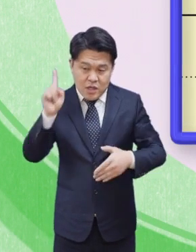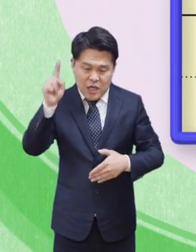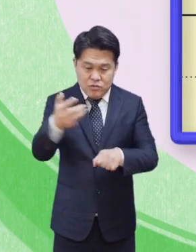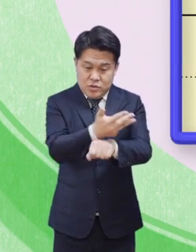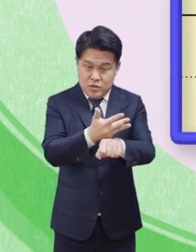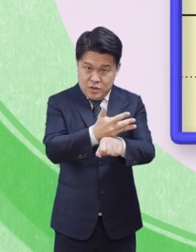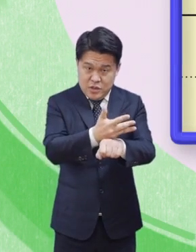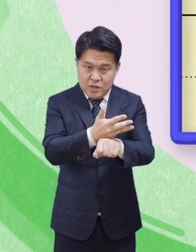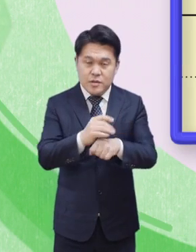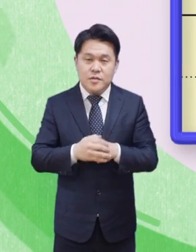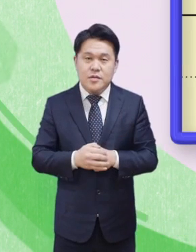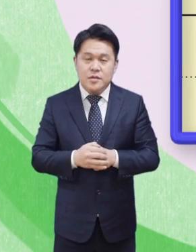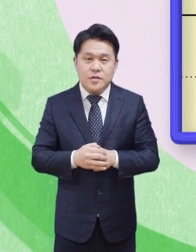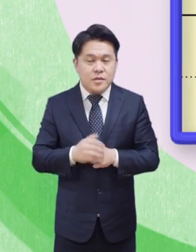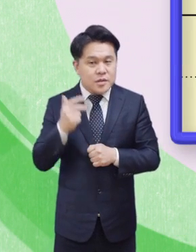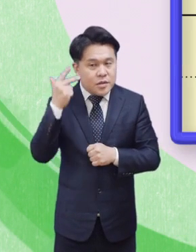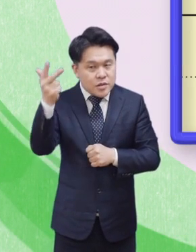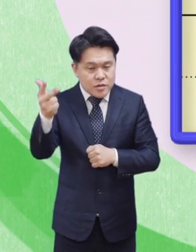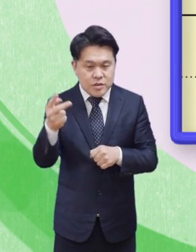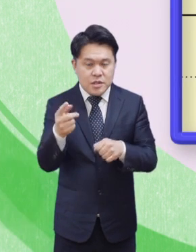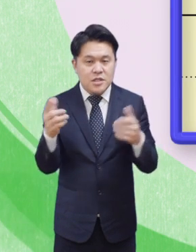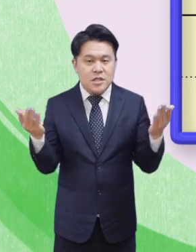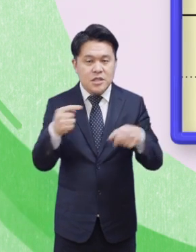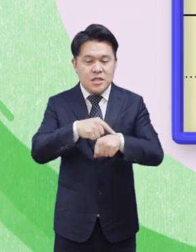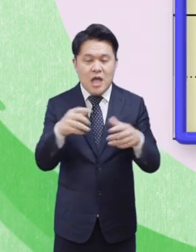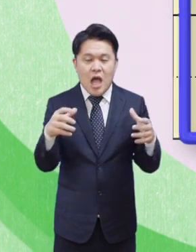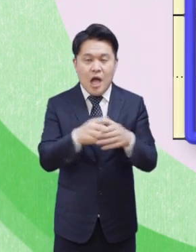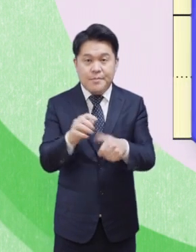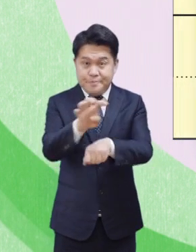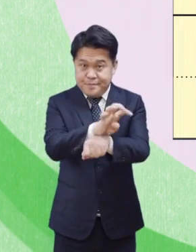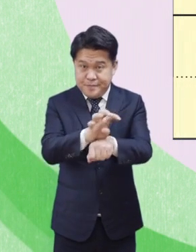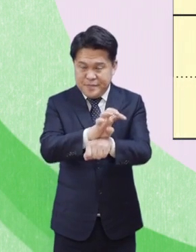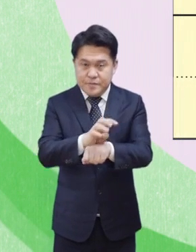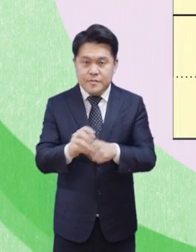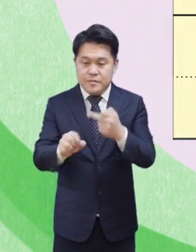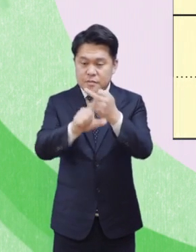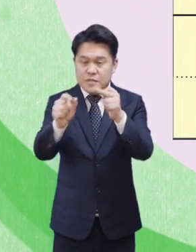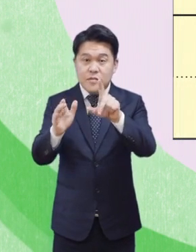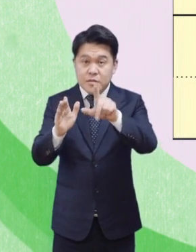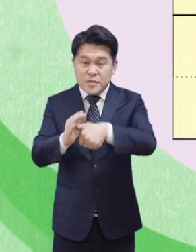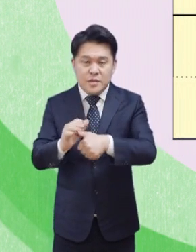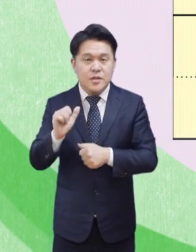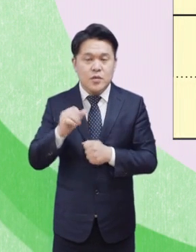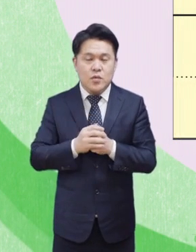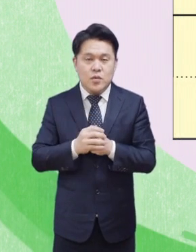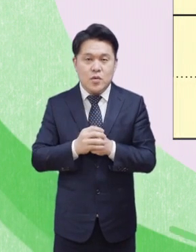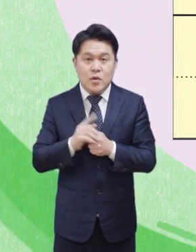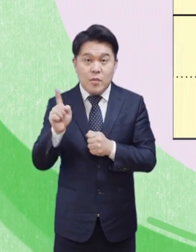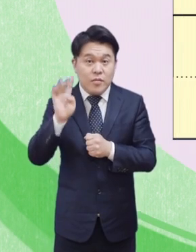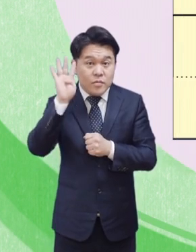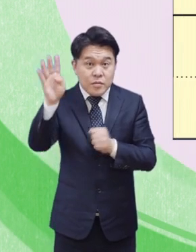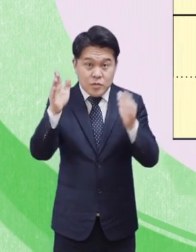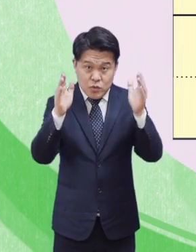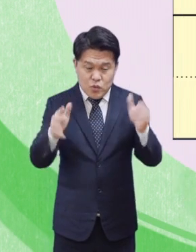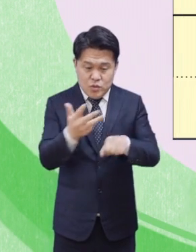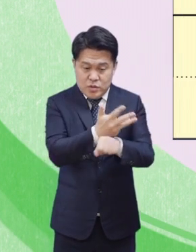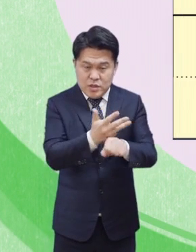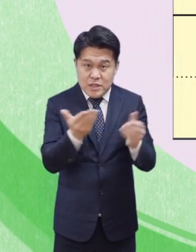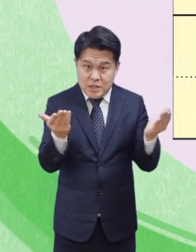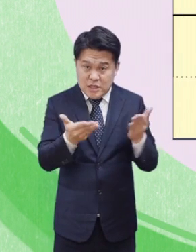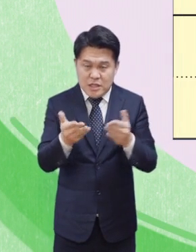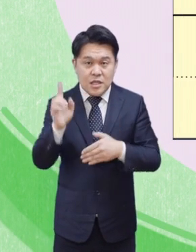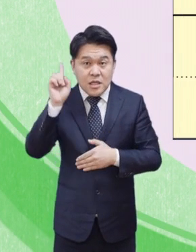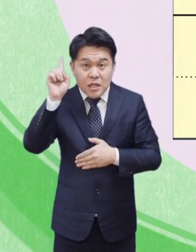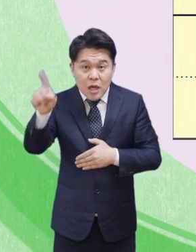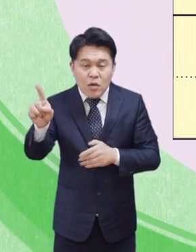8시간, 일주일에 총 40시간 근무를 하고 12월에는 주 5일 중 주 4일은 8시간,